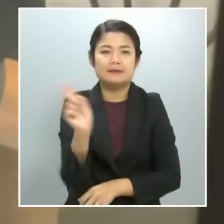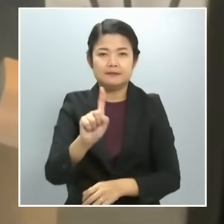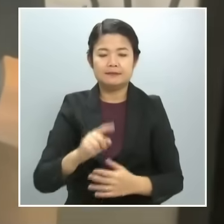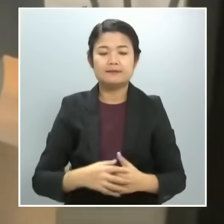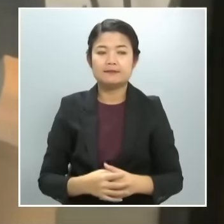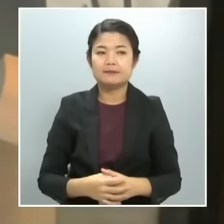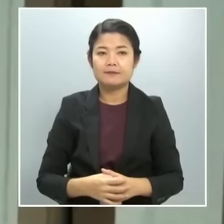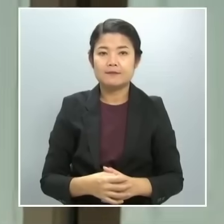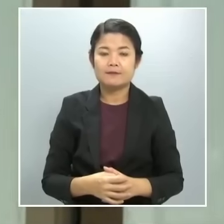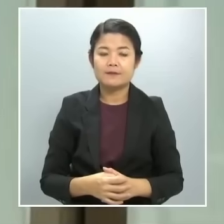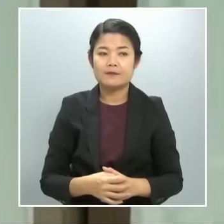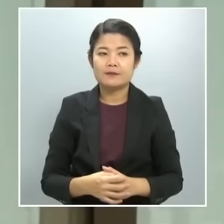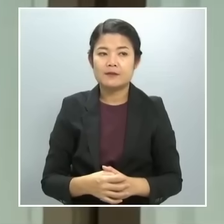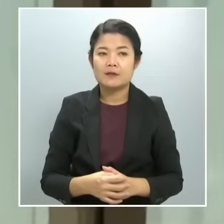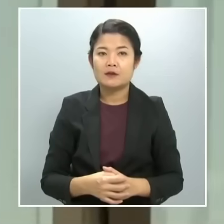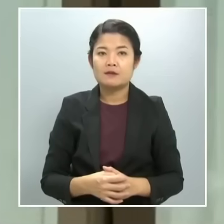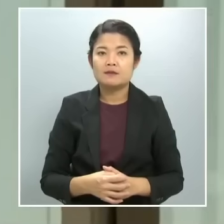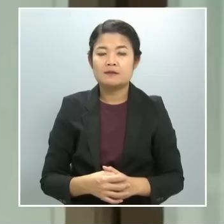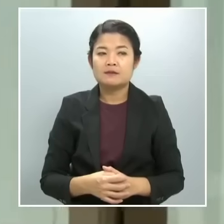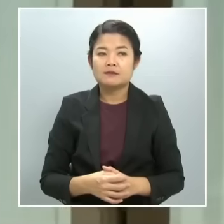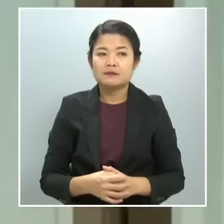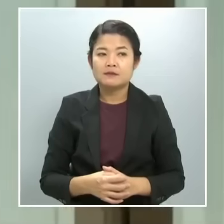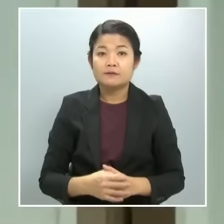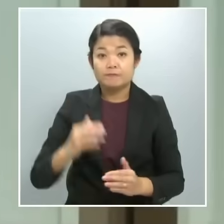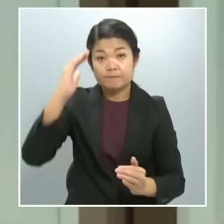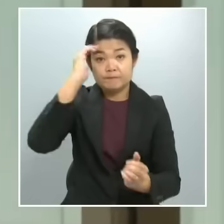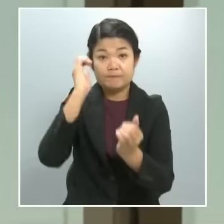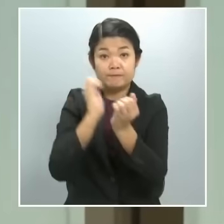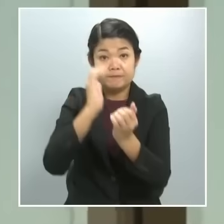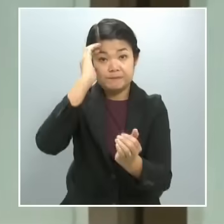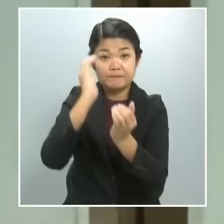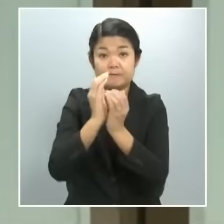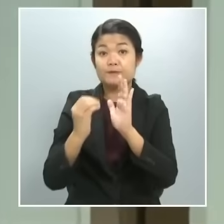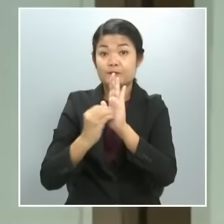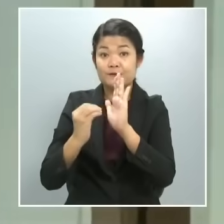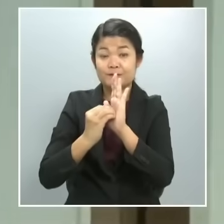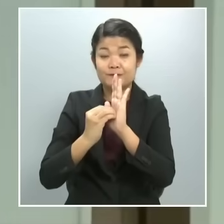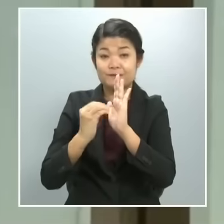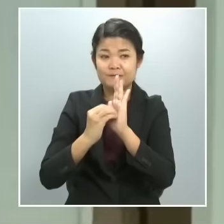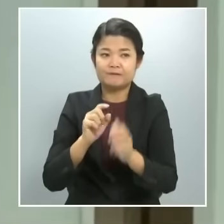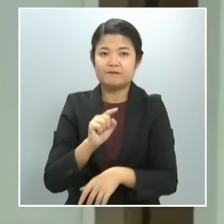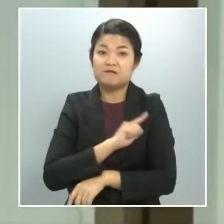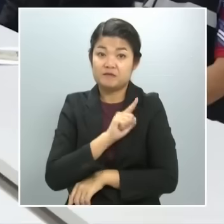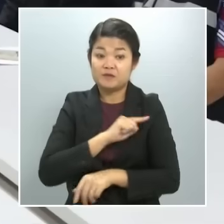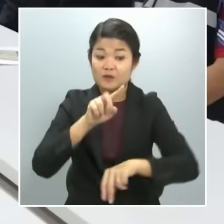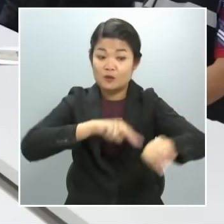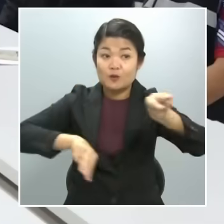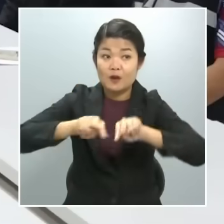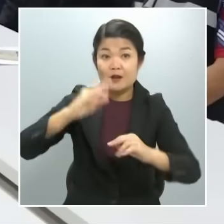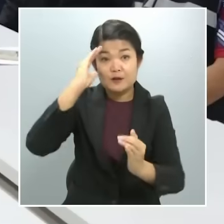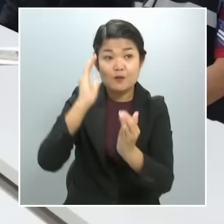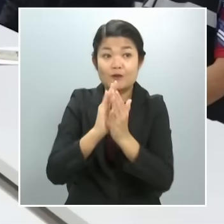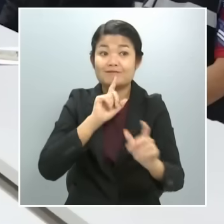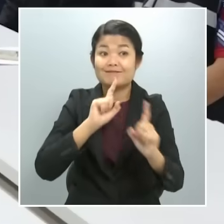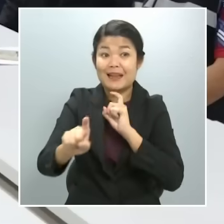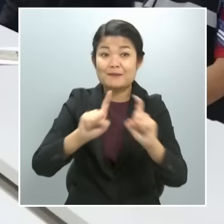ครับขณะที่ทางฝั่งของนครบาลซึ่งเป็นหนึ่งในพื้นที่ที่เกิดเหตุนะครับตำรวจสืบสวนกองบัญชาการตำรวจ